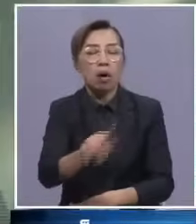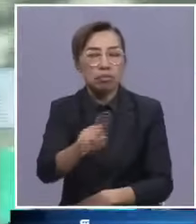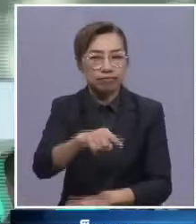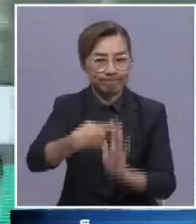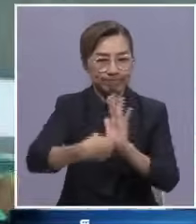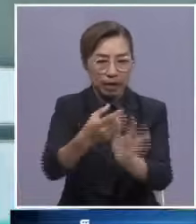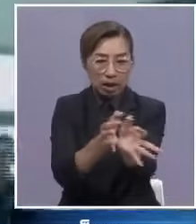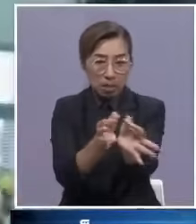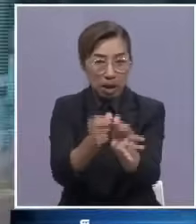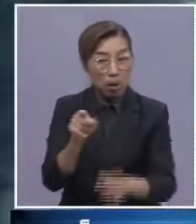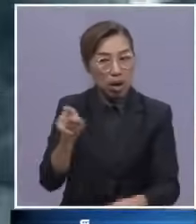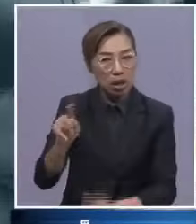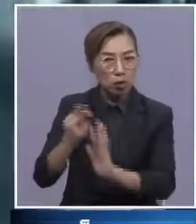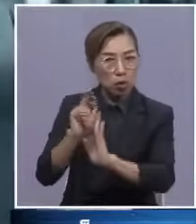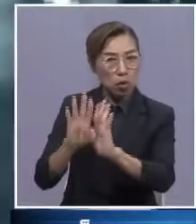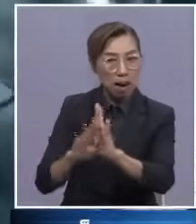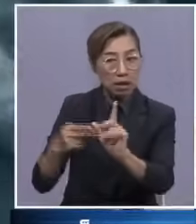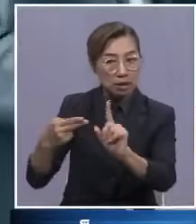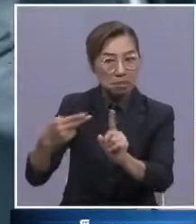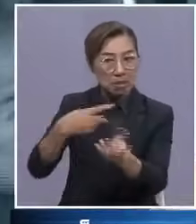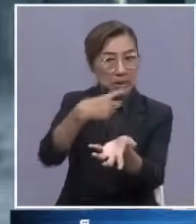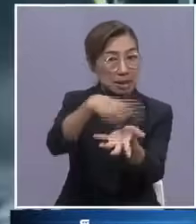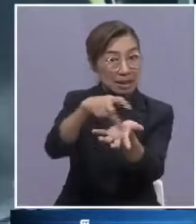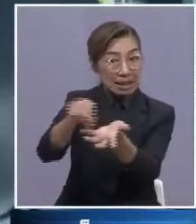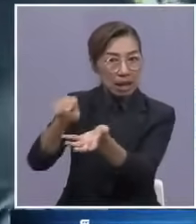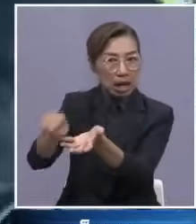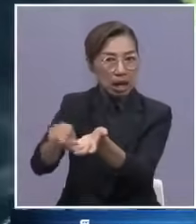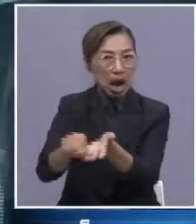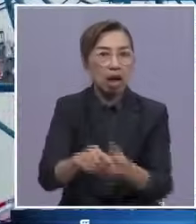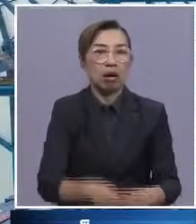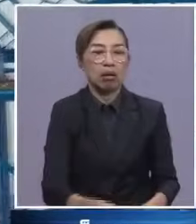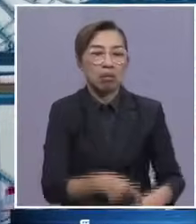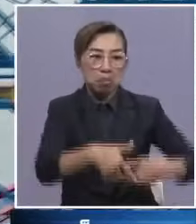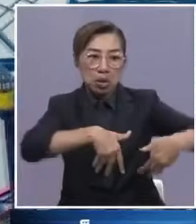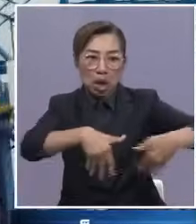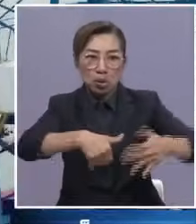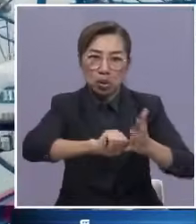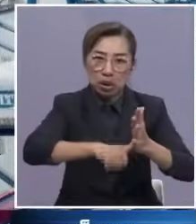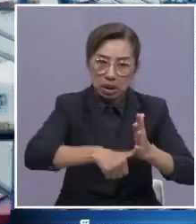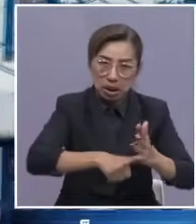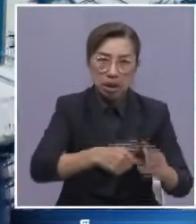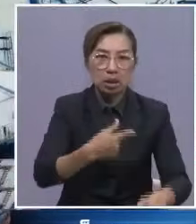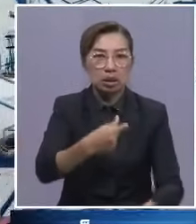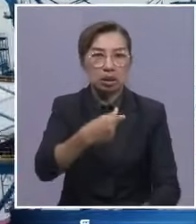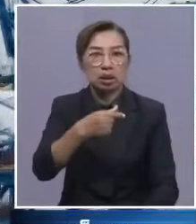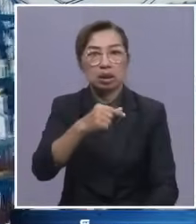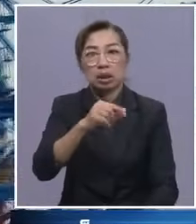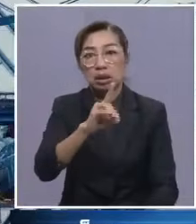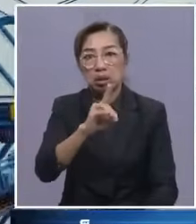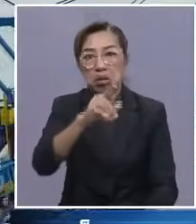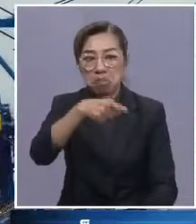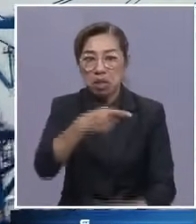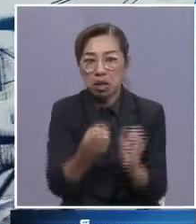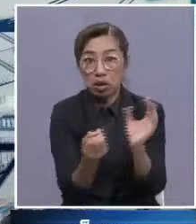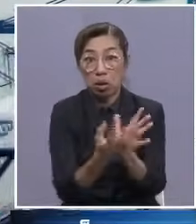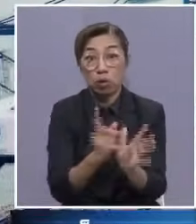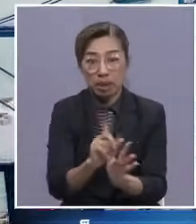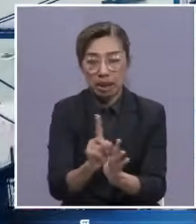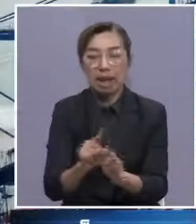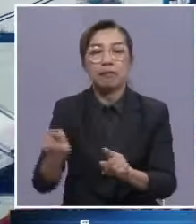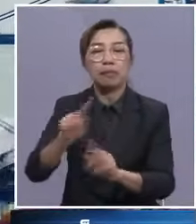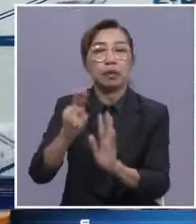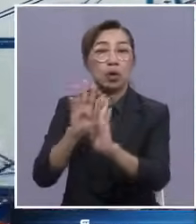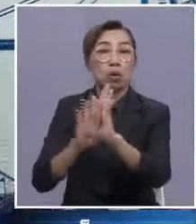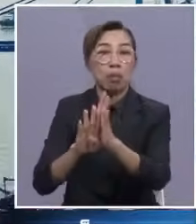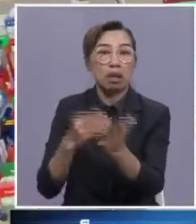บายเรื่องผลของนโยบายต่อ GDP และต่อหนี้สาธารณะซึ่งรายงานแสดงให้เห็นว่านโยบาย Digital Wallet